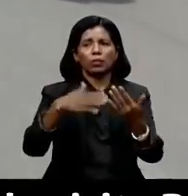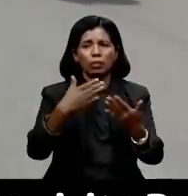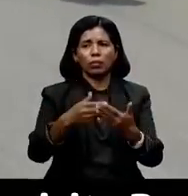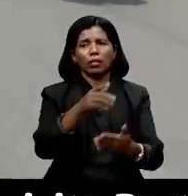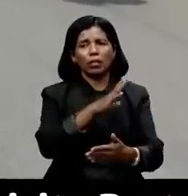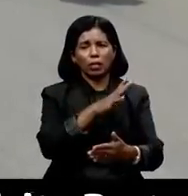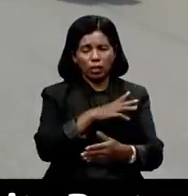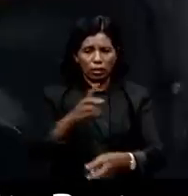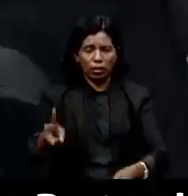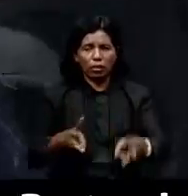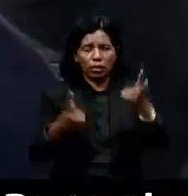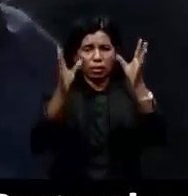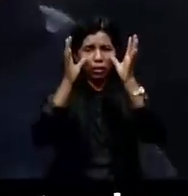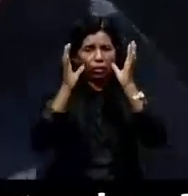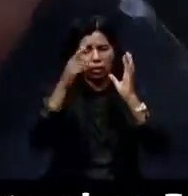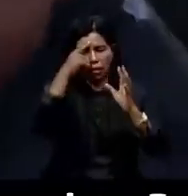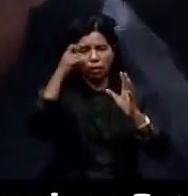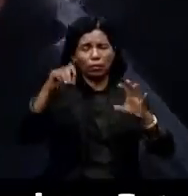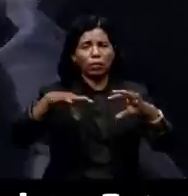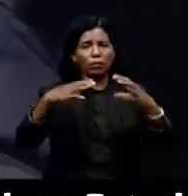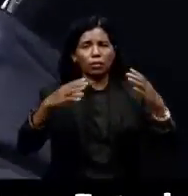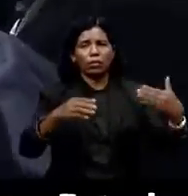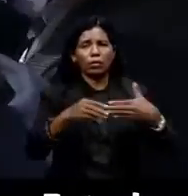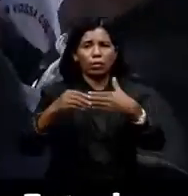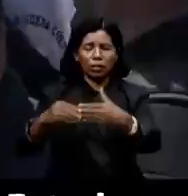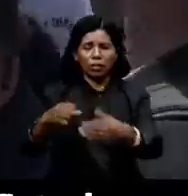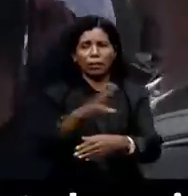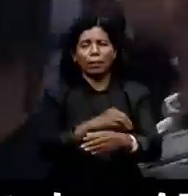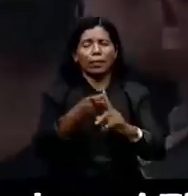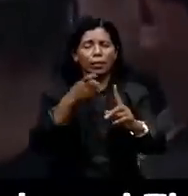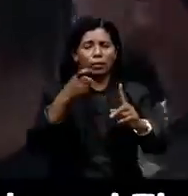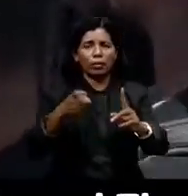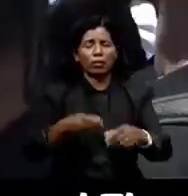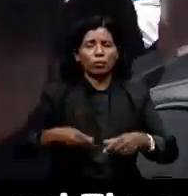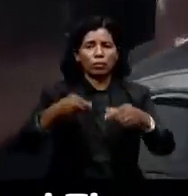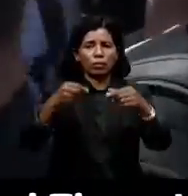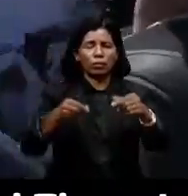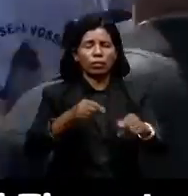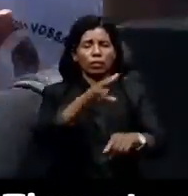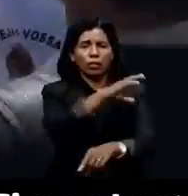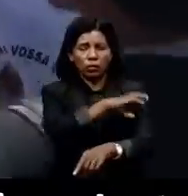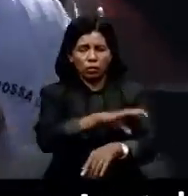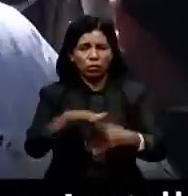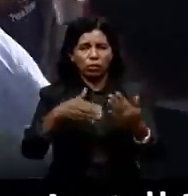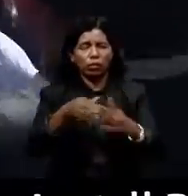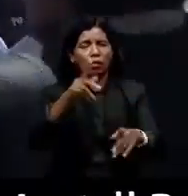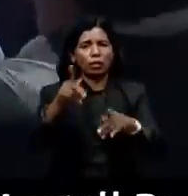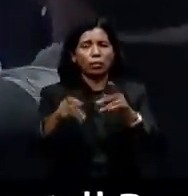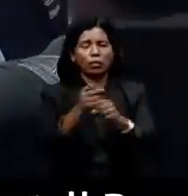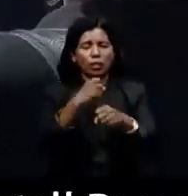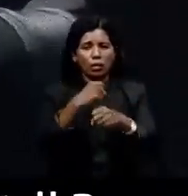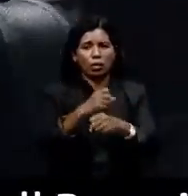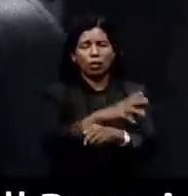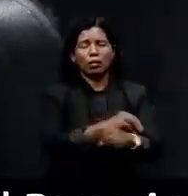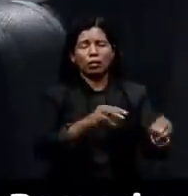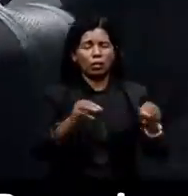behengi estrada nini tristi, tamba komisaun organizadora liliu parte protocolo fo orientasaun ba segurança, no ema nebe conduz Papa Movel